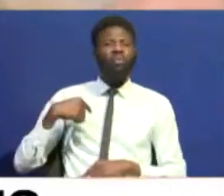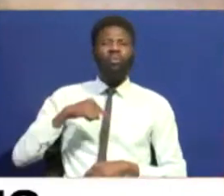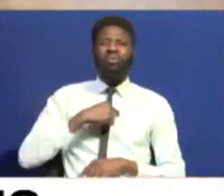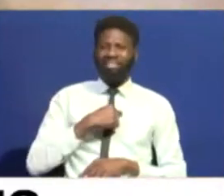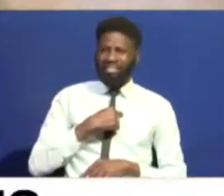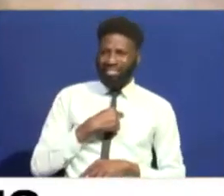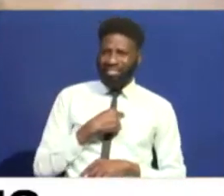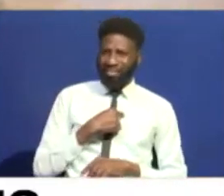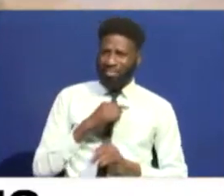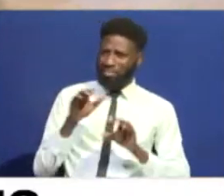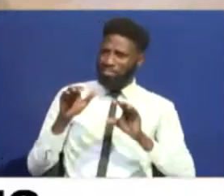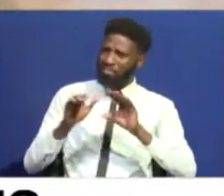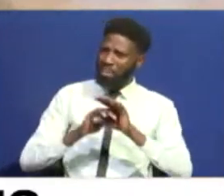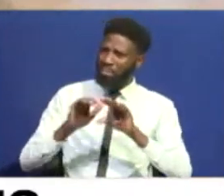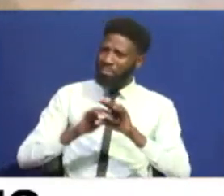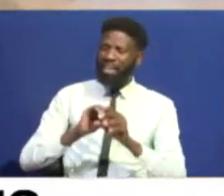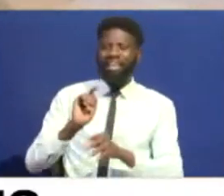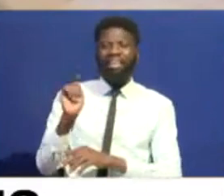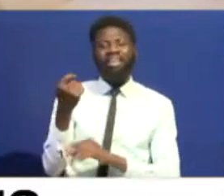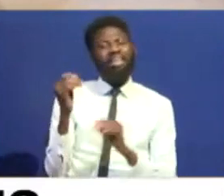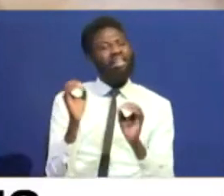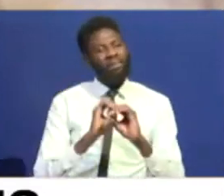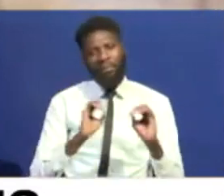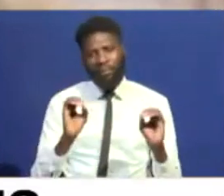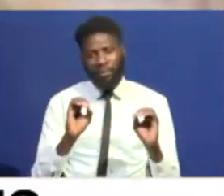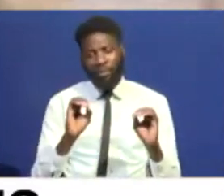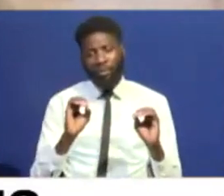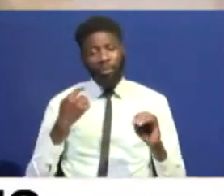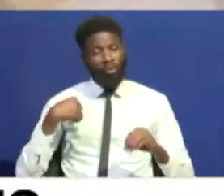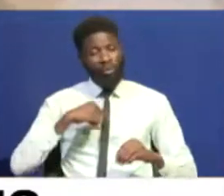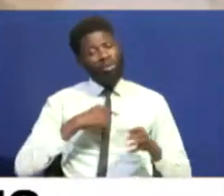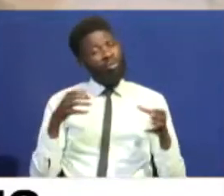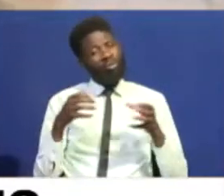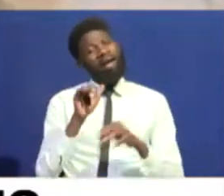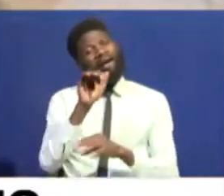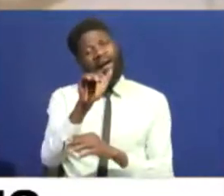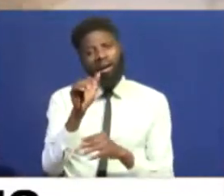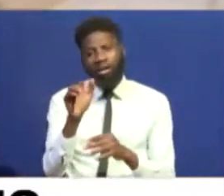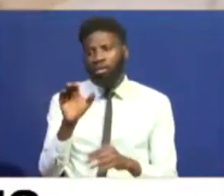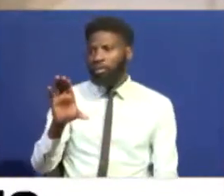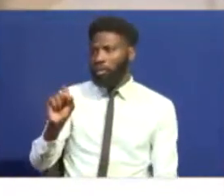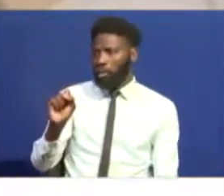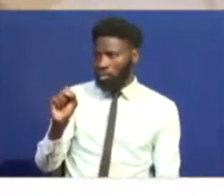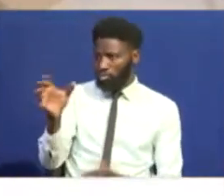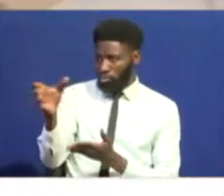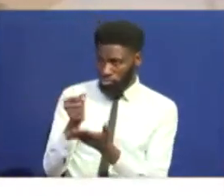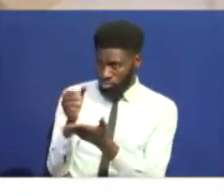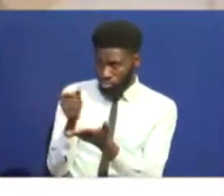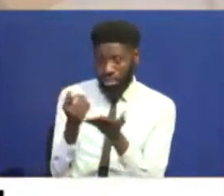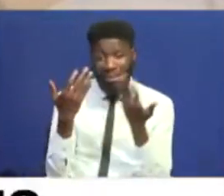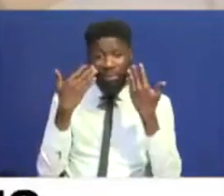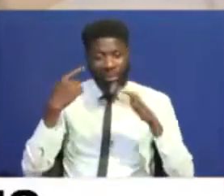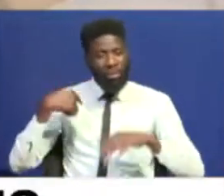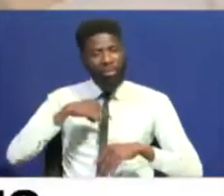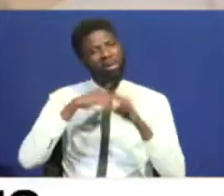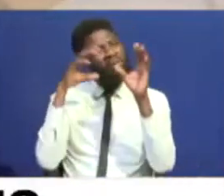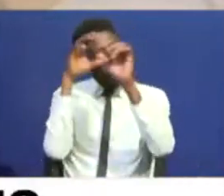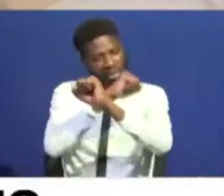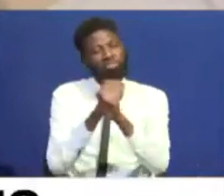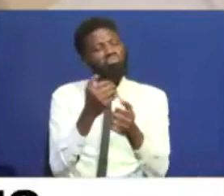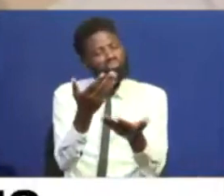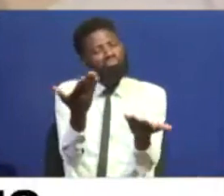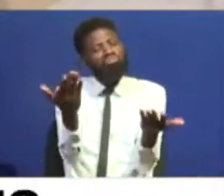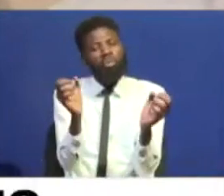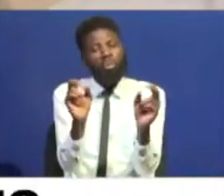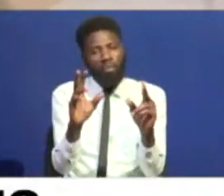tunaomba sisi kama watu ambao wanaishi na ulemavu. Umepeana CSS, hiyo imeisha hatujapata hata moja. Umepeana